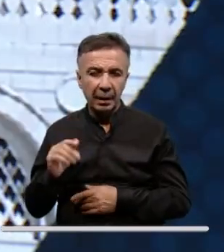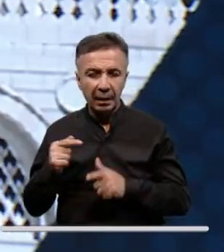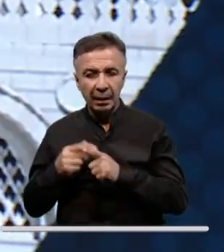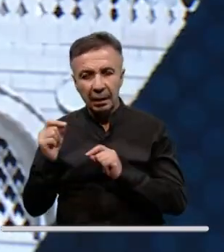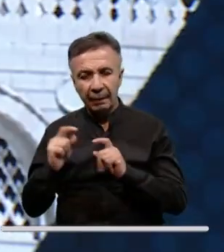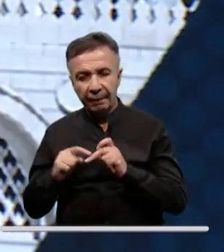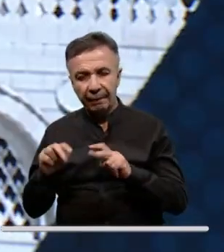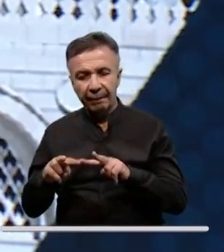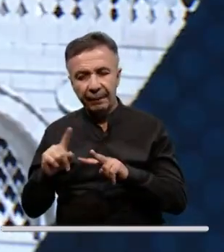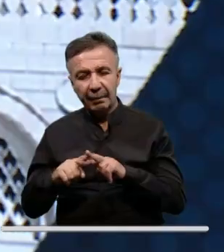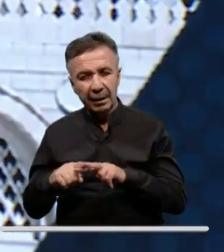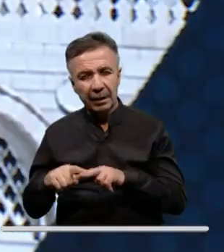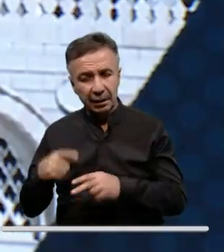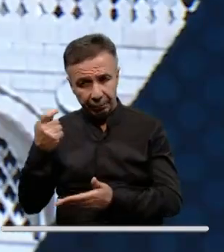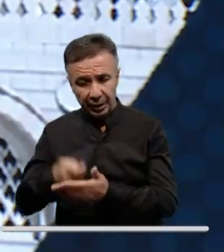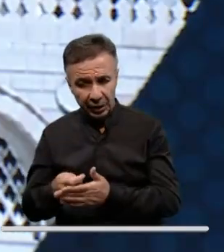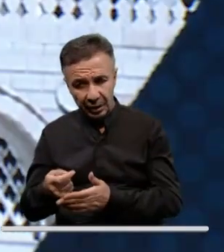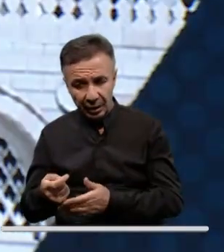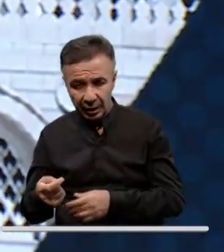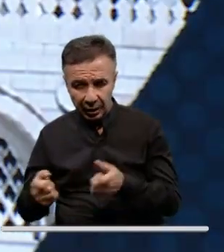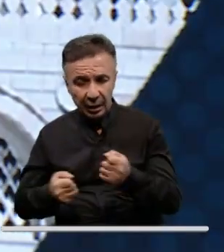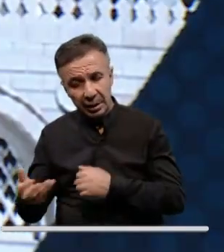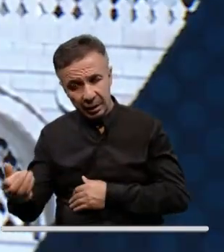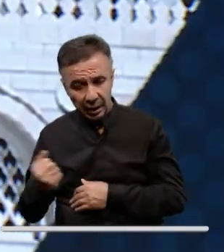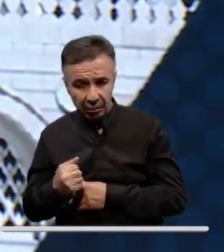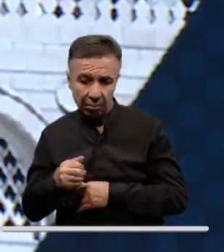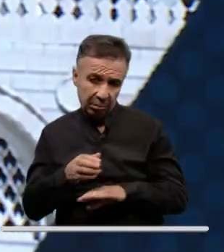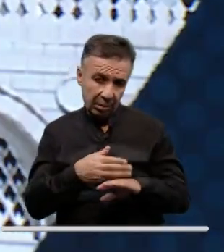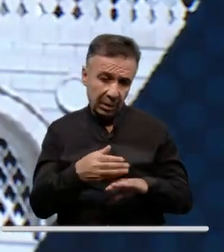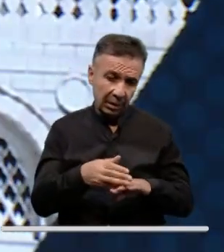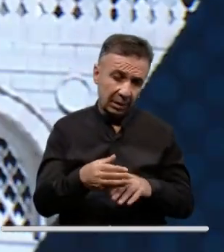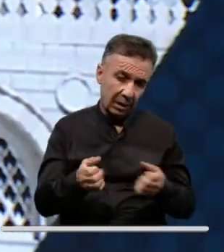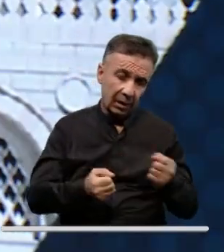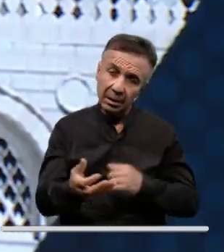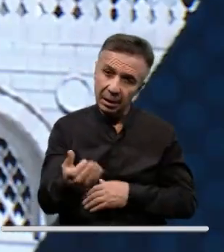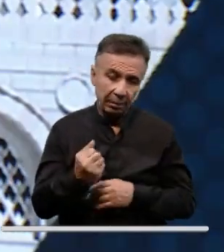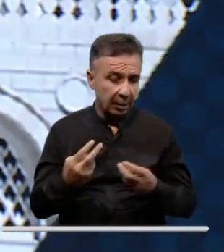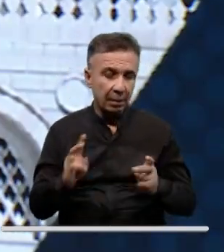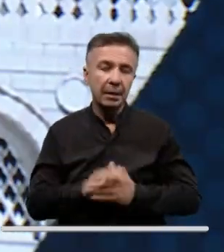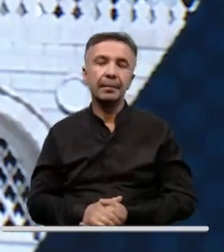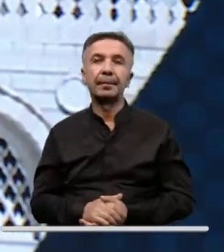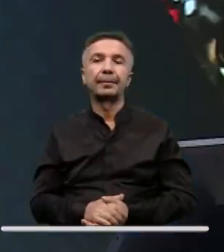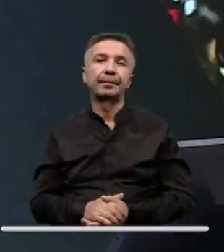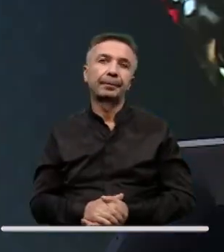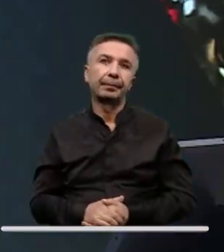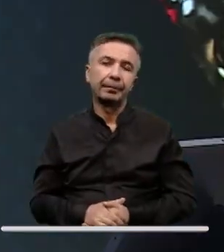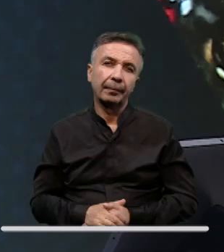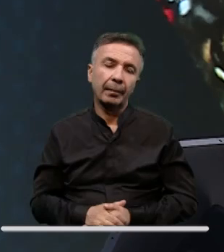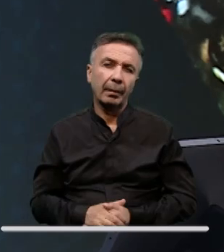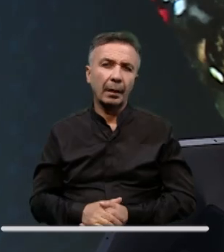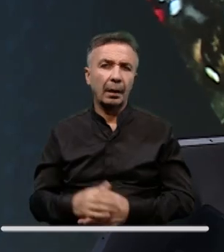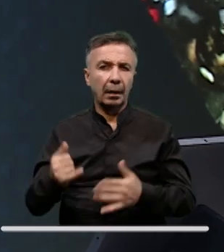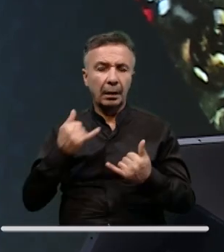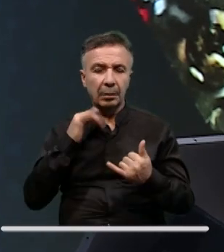araç alabileceğimiz gibi taksitli olarak da araç satın alabiliriz Eyvallah hocam Teşekkür ederiz bir telefon